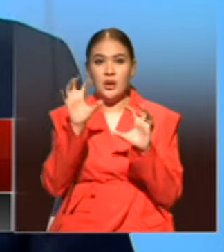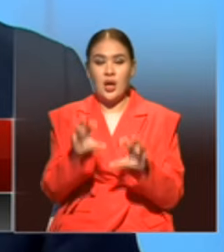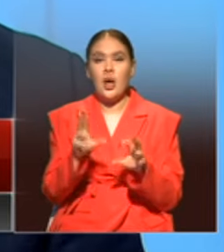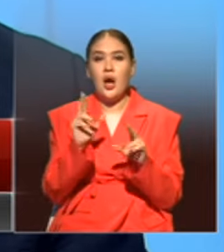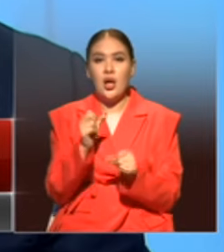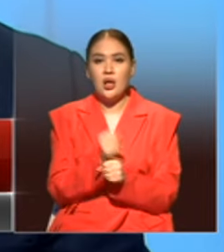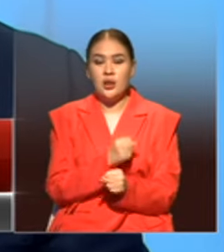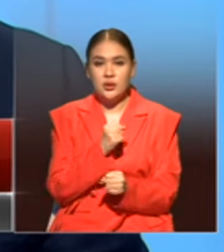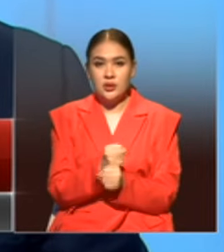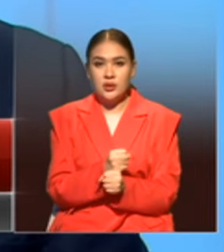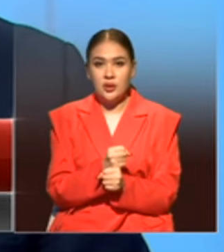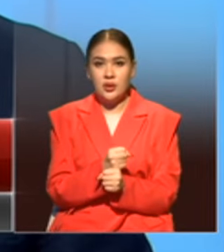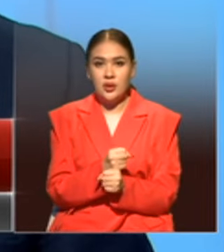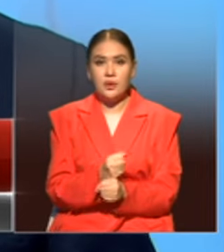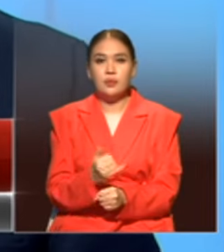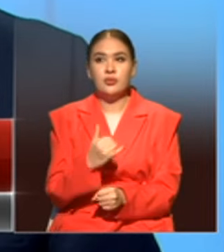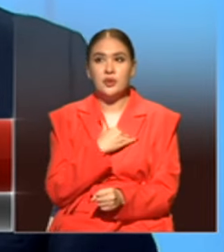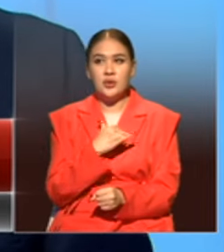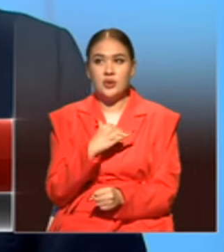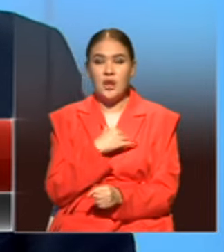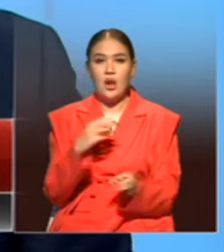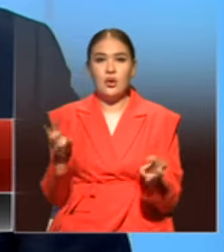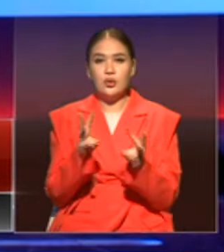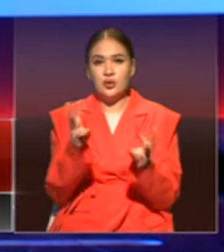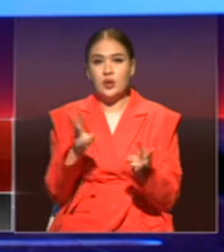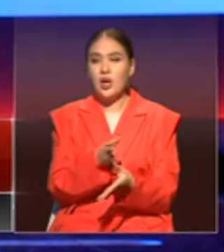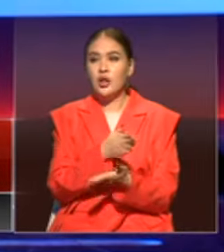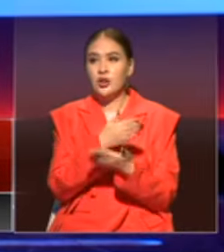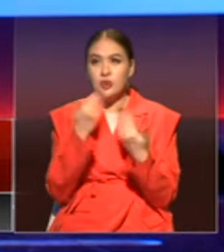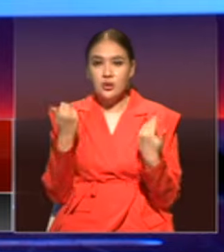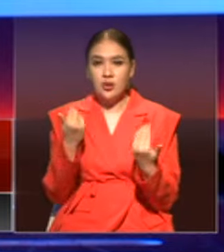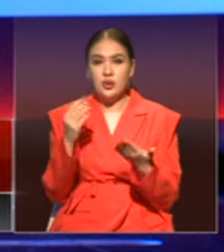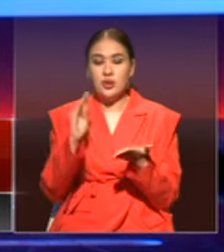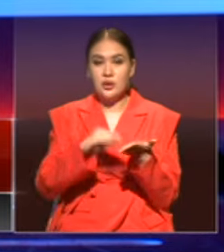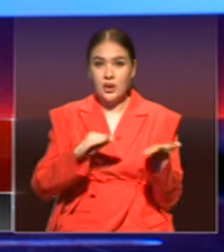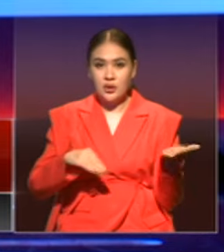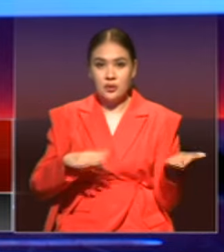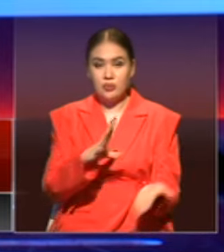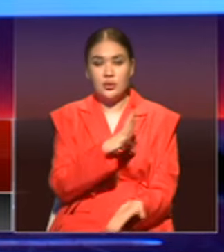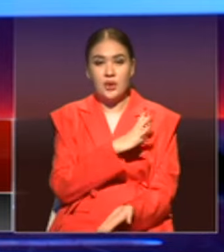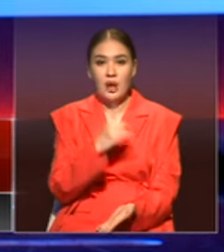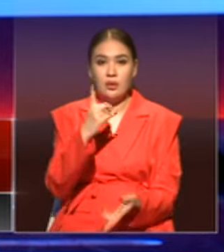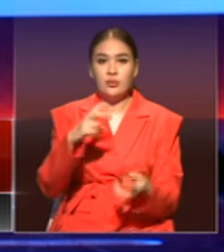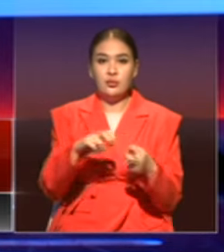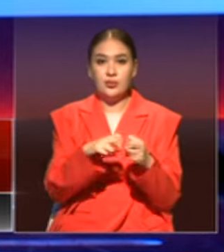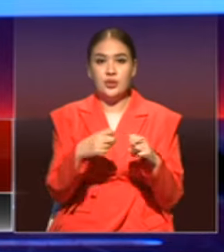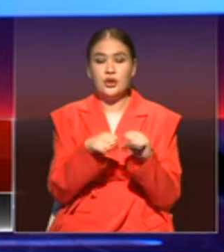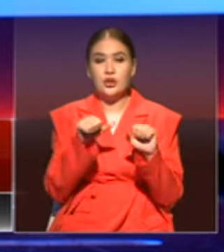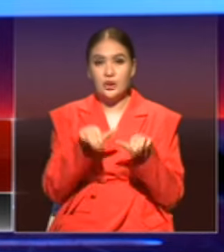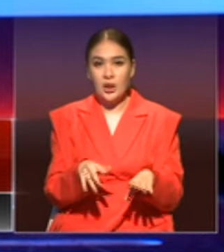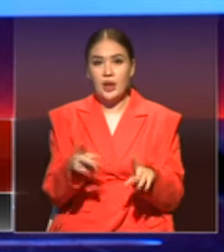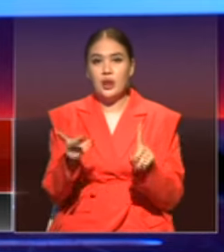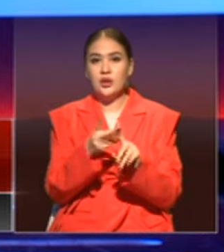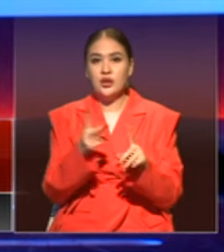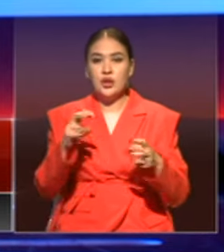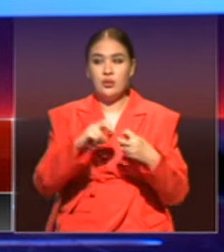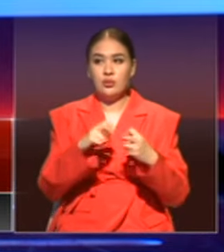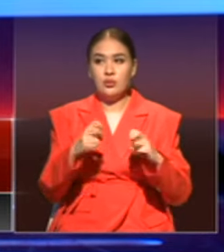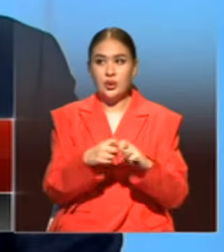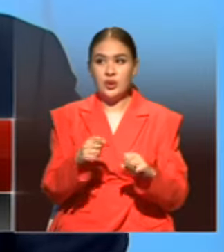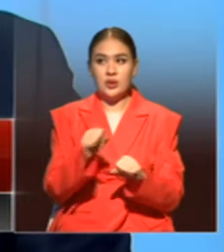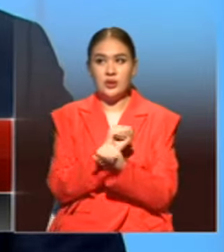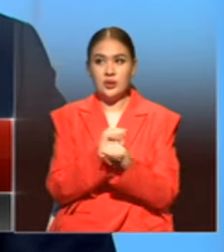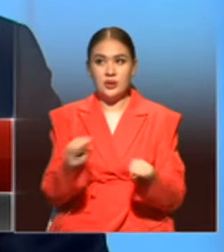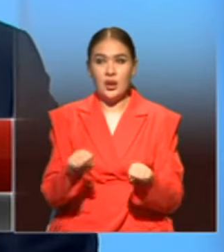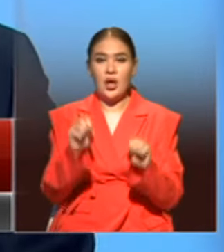кеттік? Біздер қалдықтарды өртеуге жатпайтын фракцияларды жазып кеткенбіз. Өйткені бір мәселені шешу арқылы жаңағы екінші мәселе туындамауы қажет.